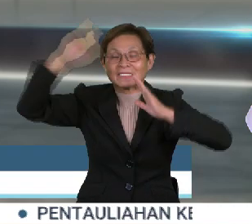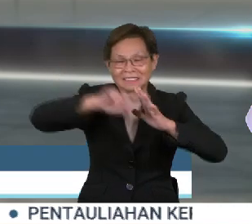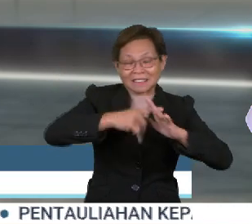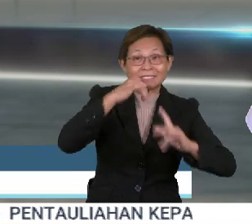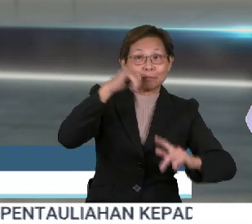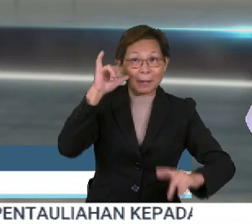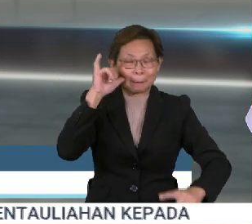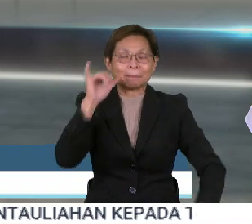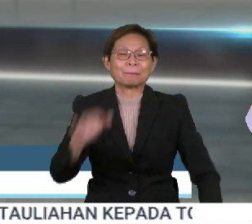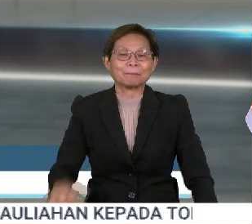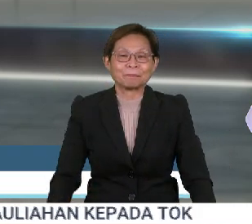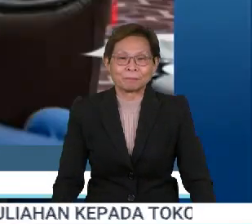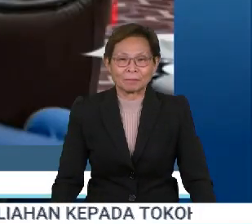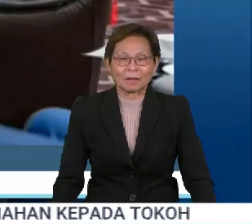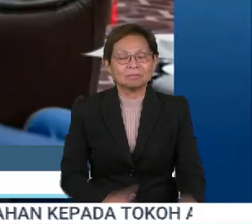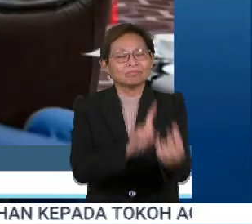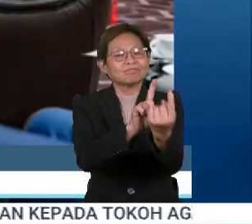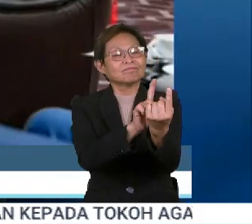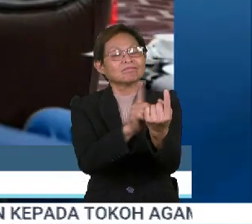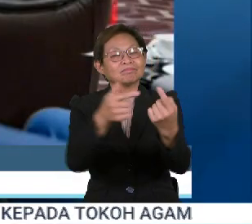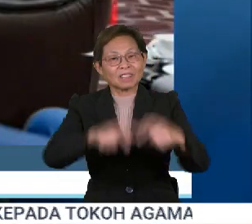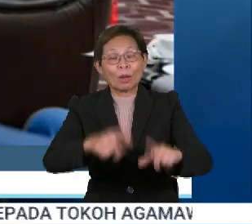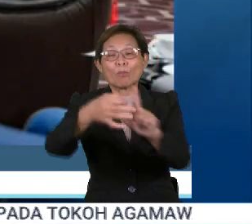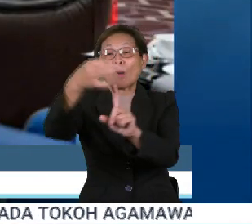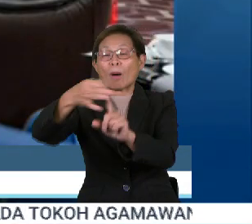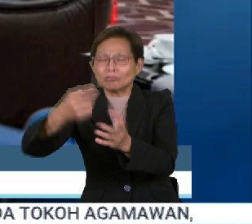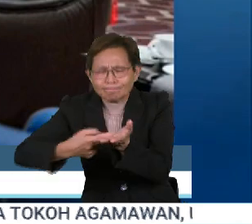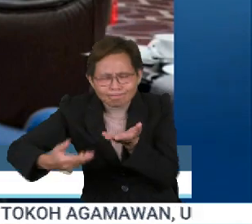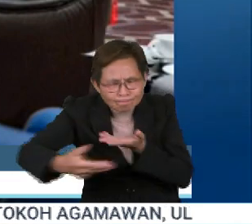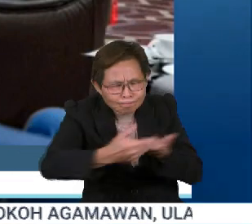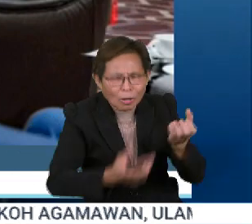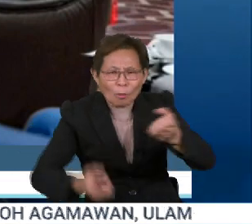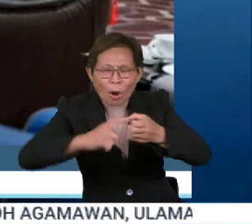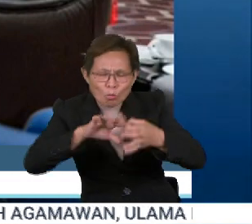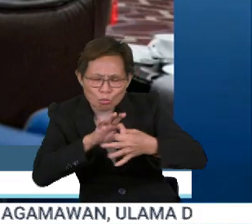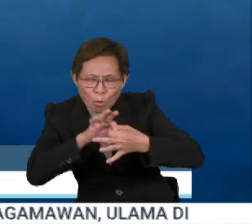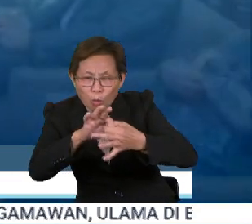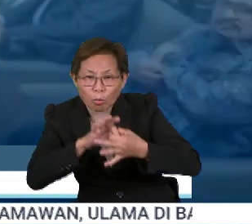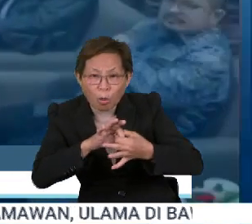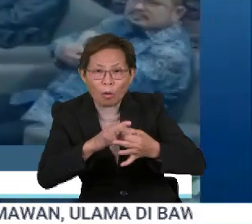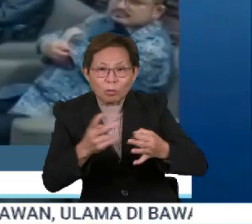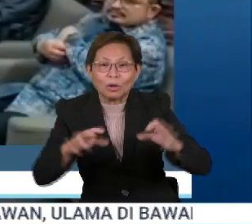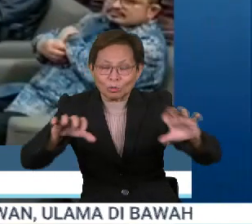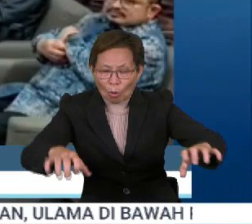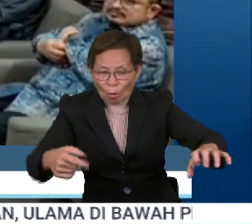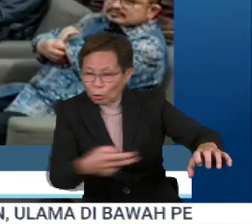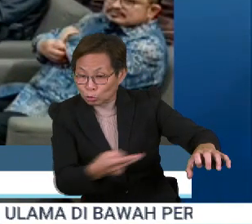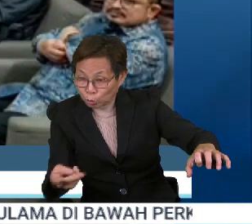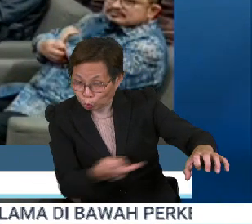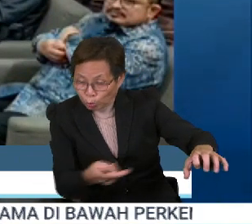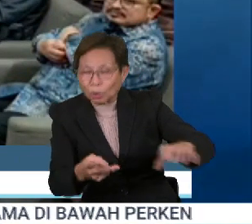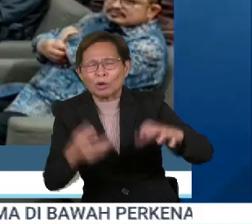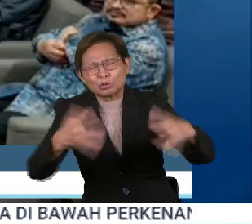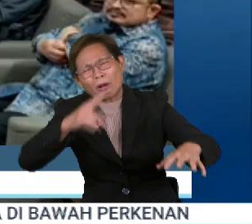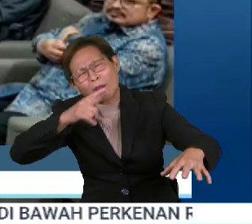bermula semalam pertemuan berlangsung di pulau Pinang membincangkan soal kerjasama dua Hala yang telah lama terjalin antara